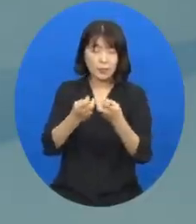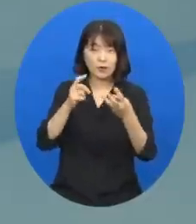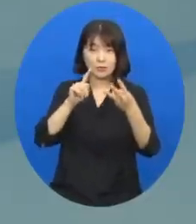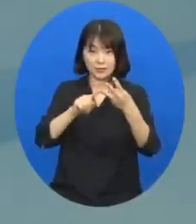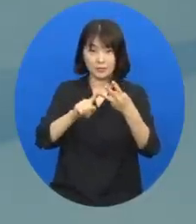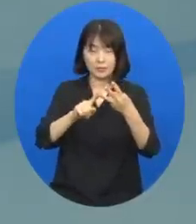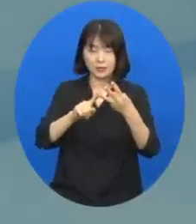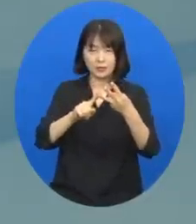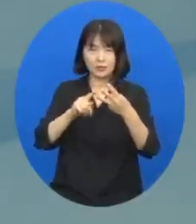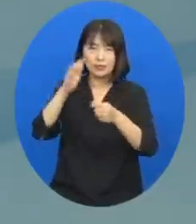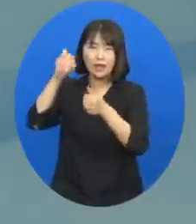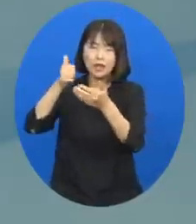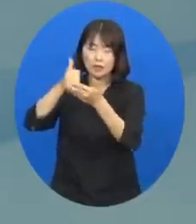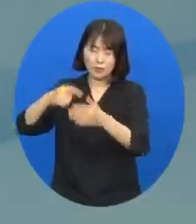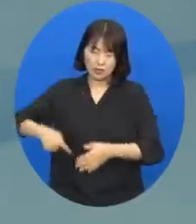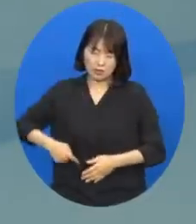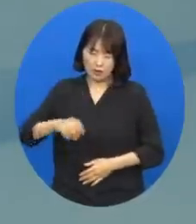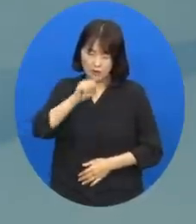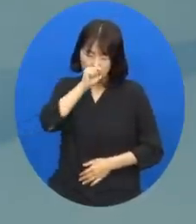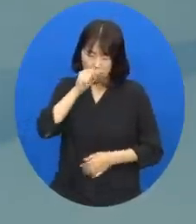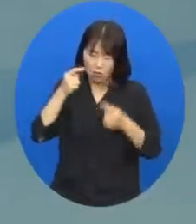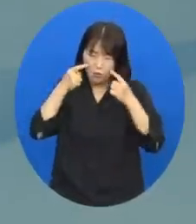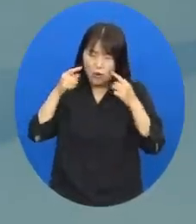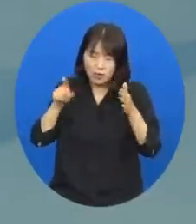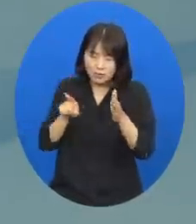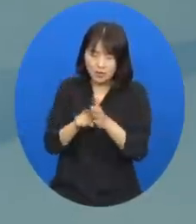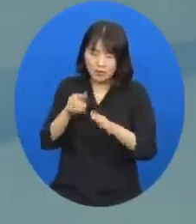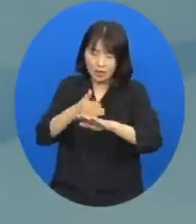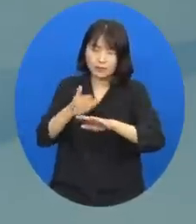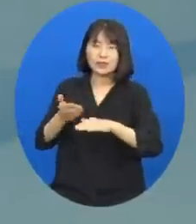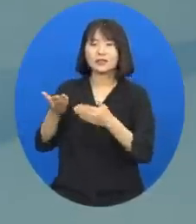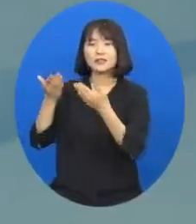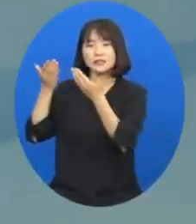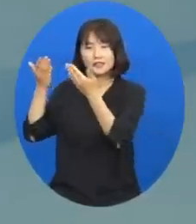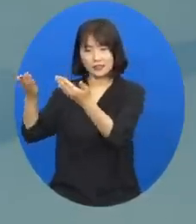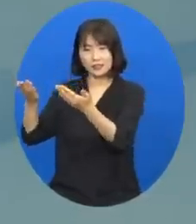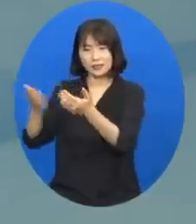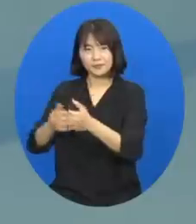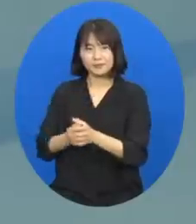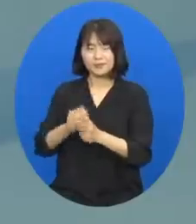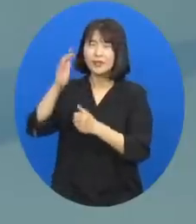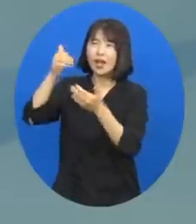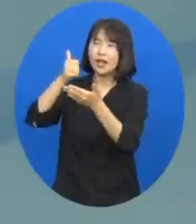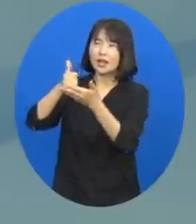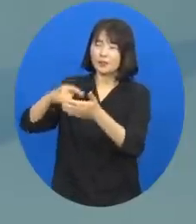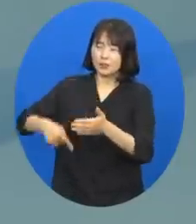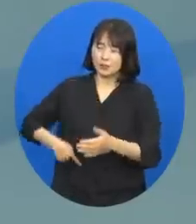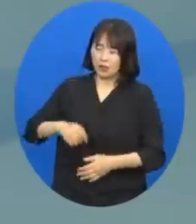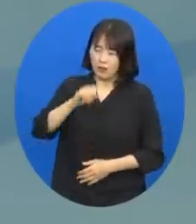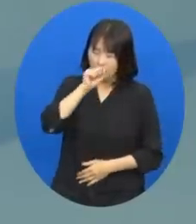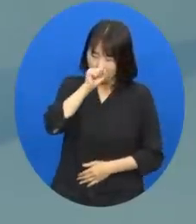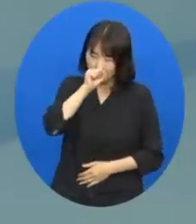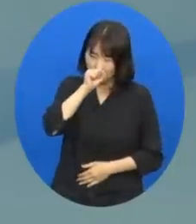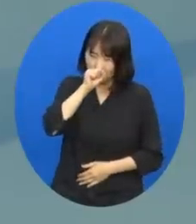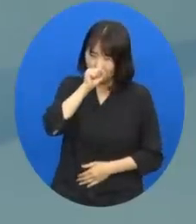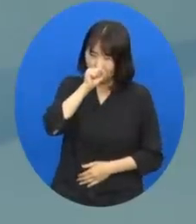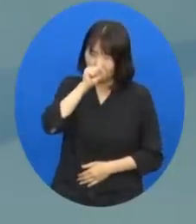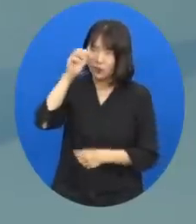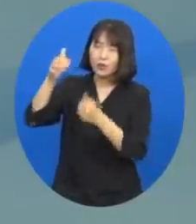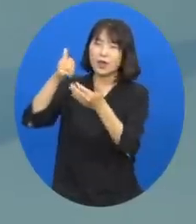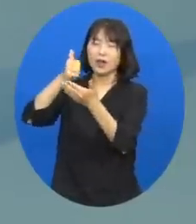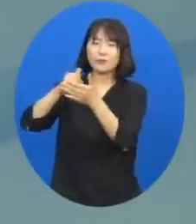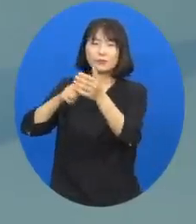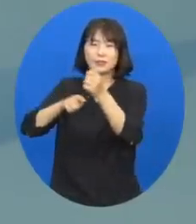선하심을 확신하고 감사하는 겁니다 하나님은 선하신 이다 그리고 하나님의 완전한 뜻이